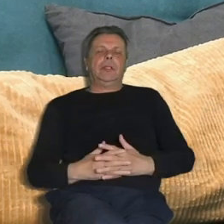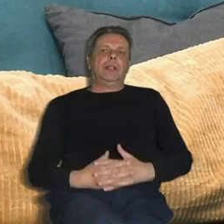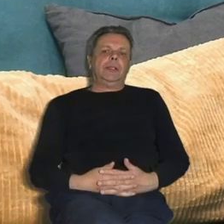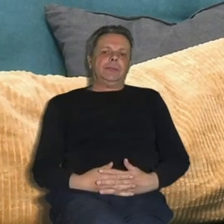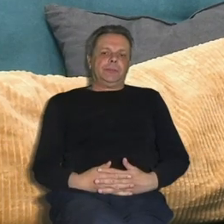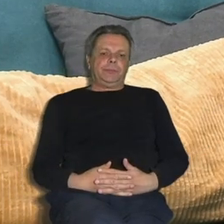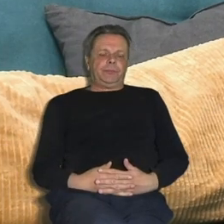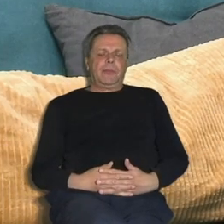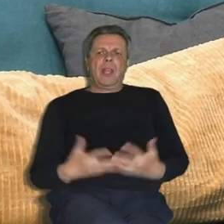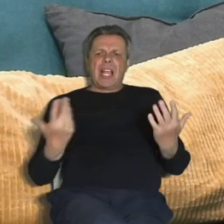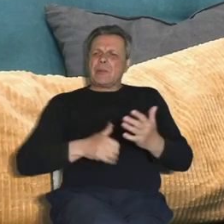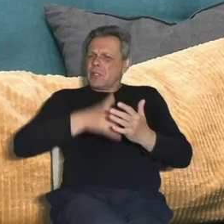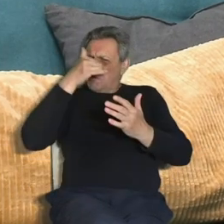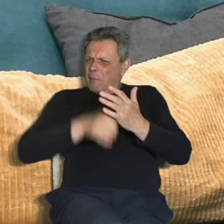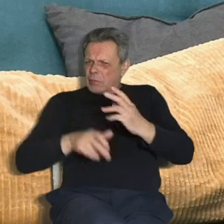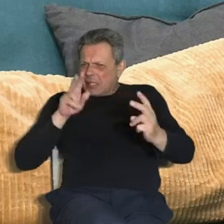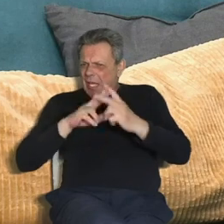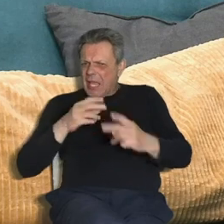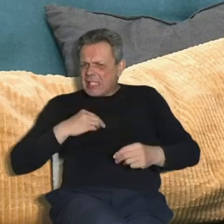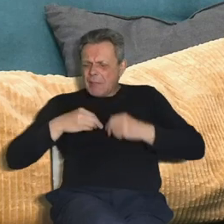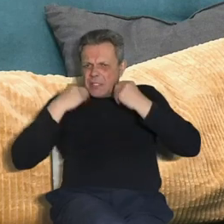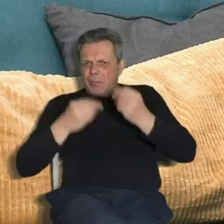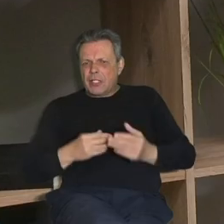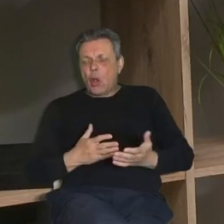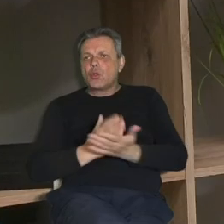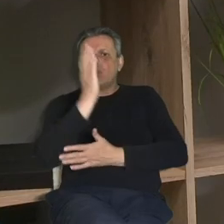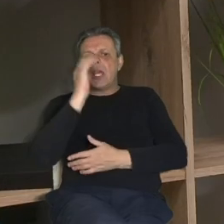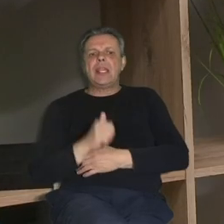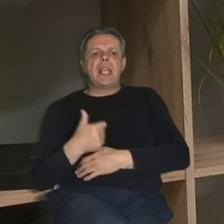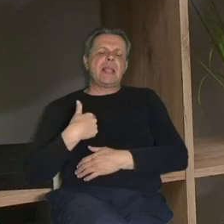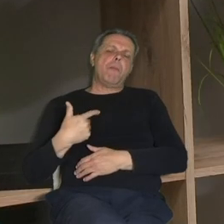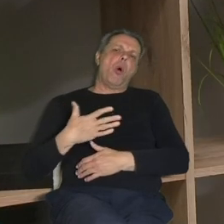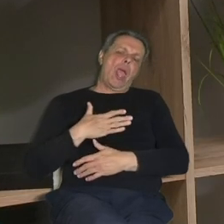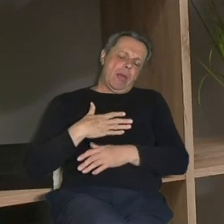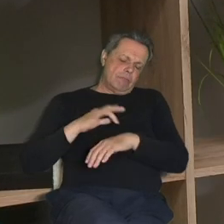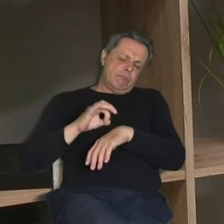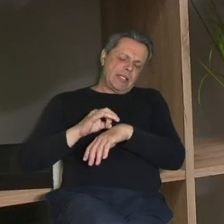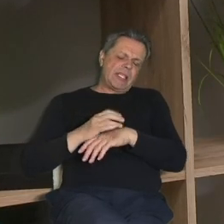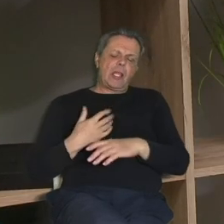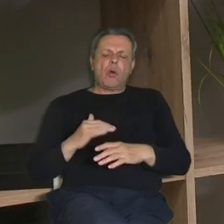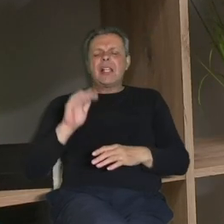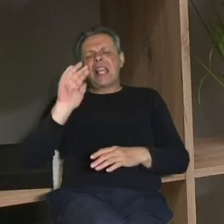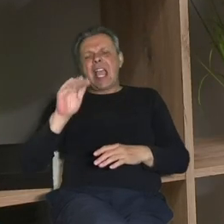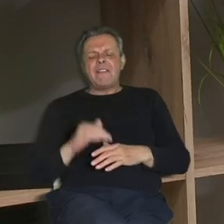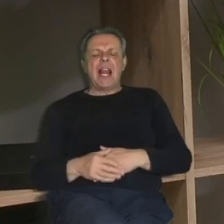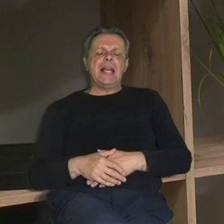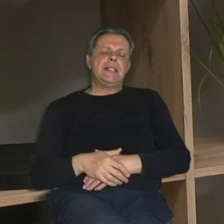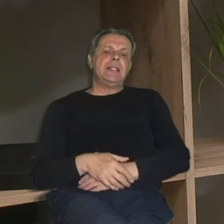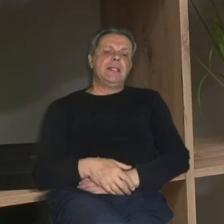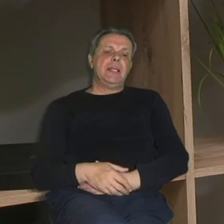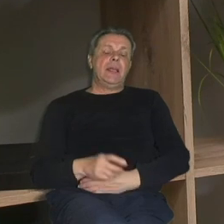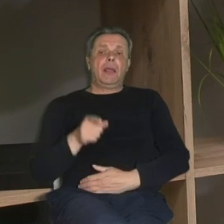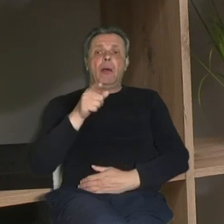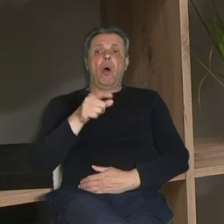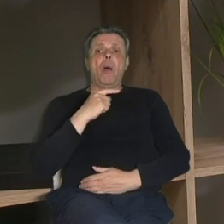se prvi puta sreli, onda sam ispričao slučaj jedne svoje pacijentice koja se javila na bioenergiju i onda